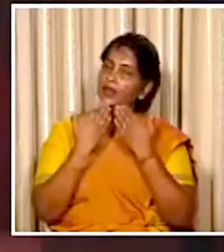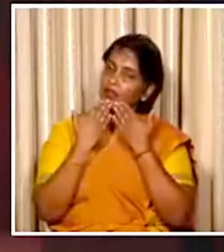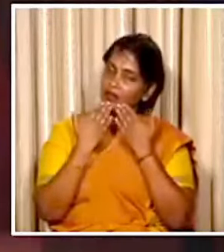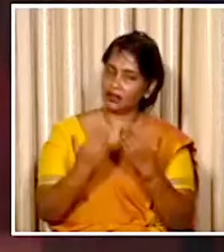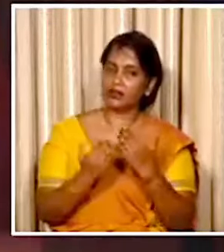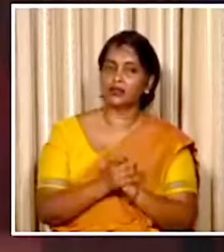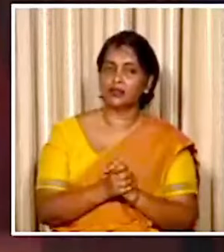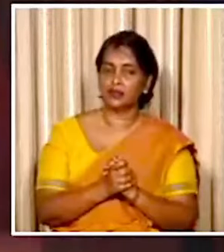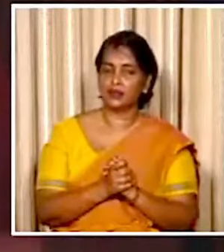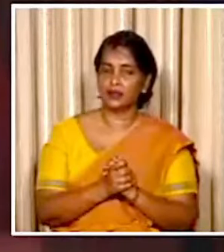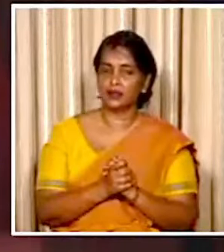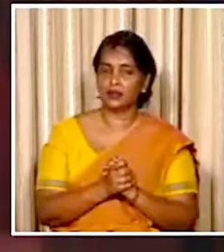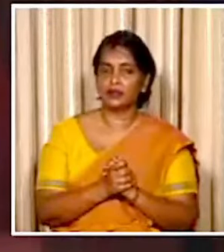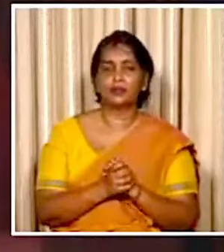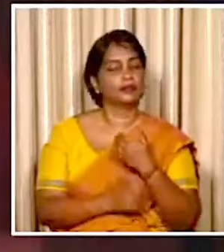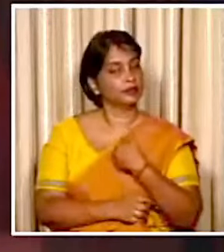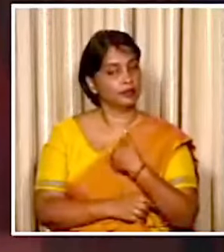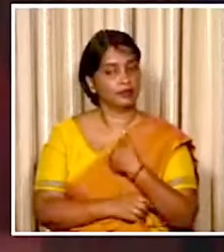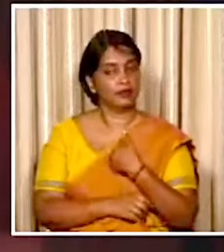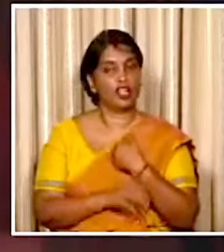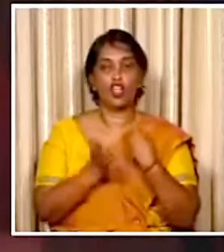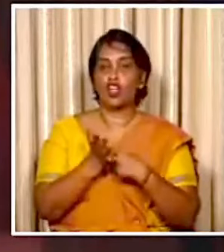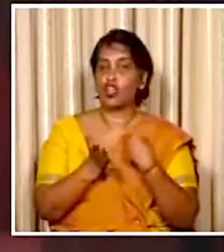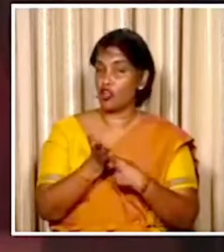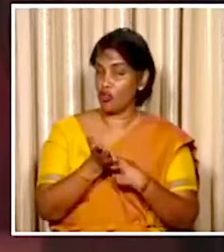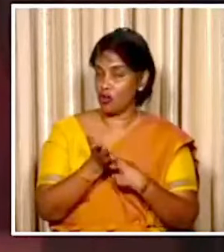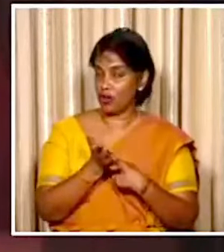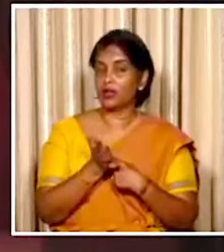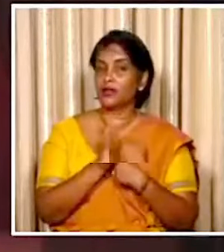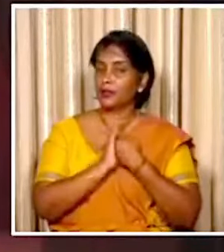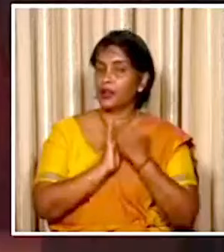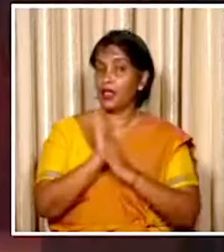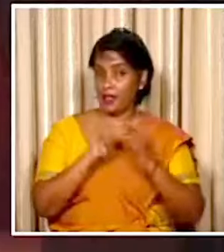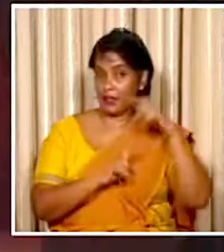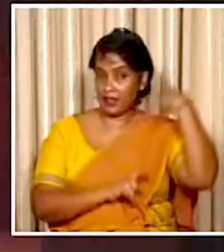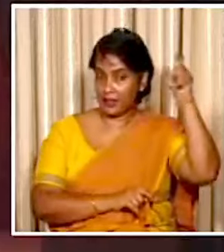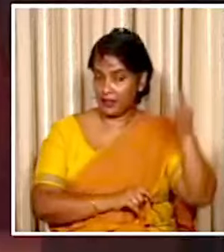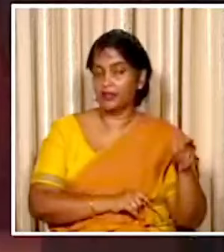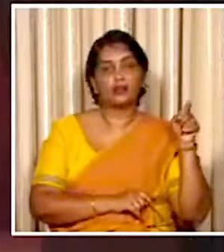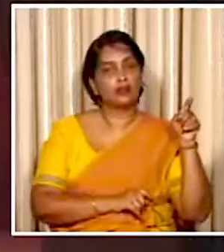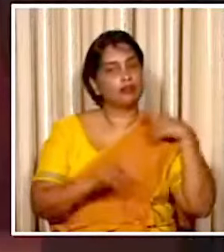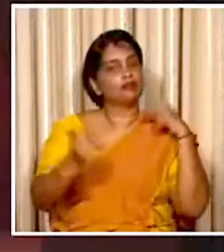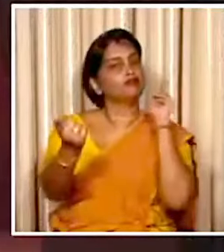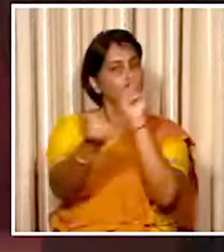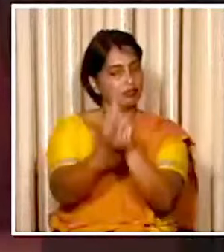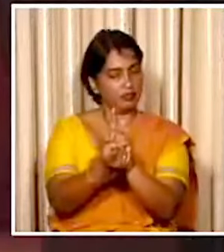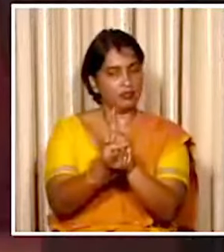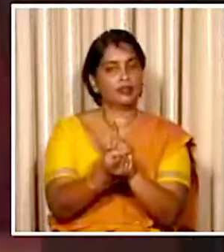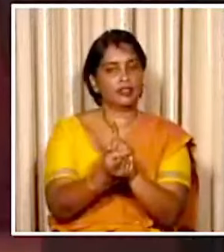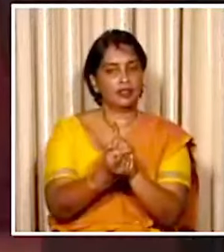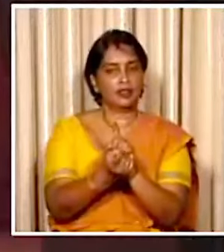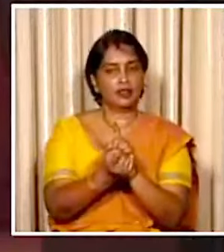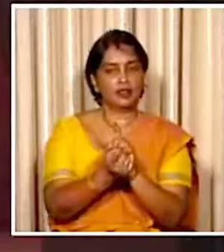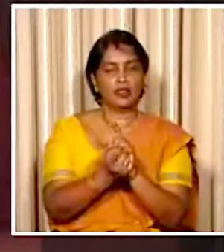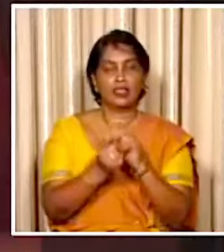වෙනවා. මමත් රෝහිණී කවිරත්න ගරු මන්ත්‍රීතුමියත් ඔබතුමාව හමු වෙලා